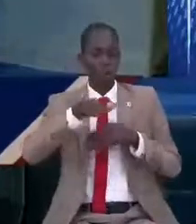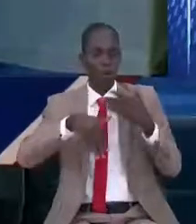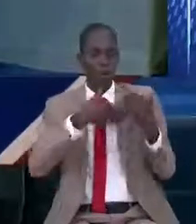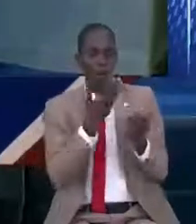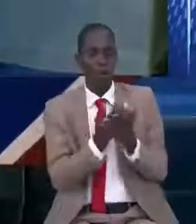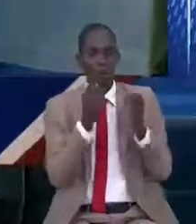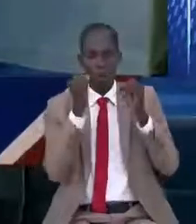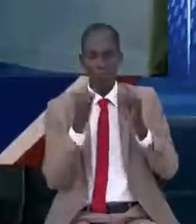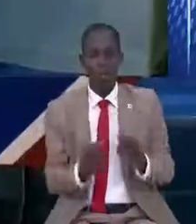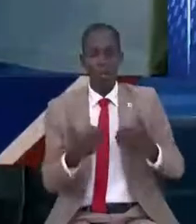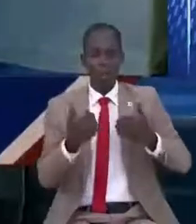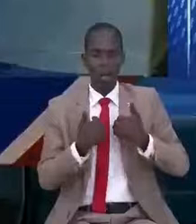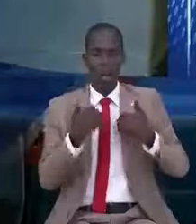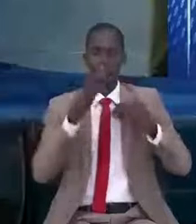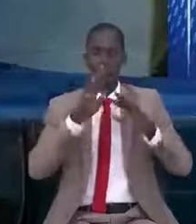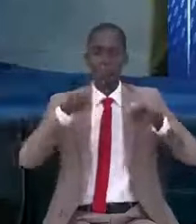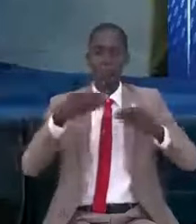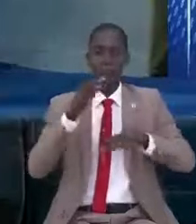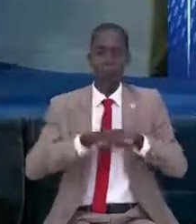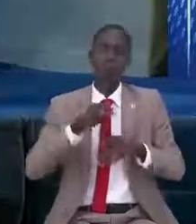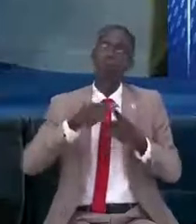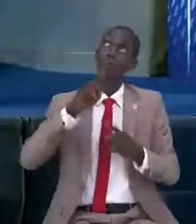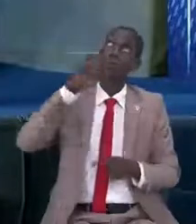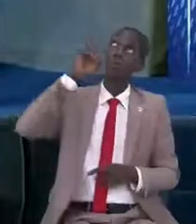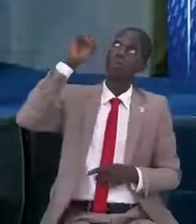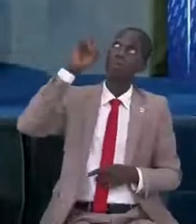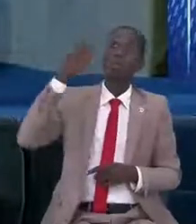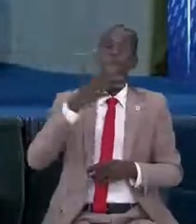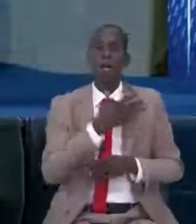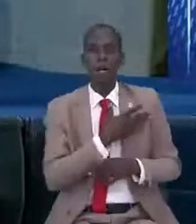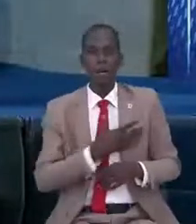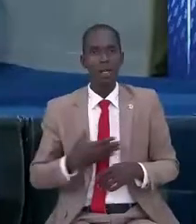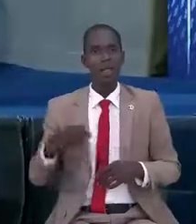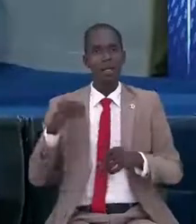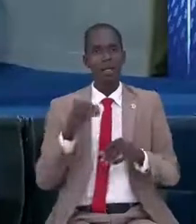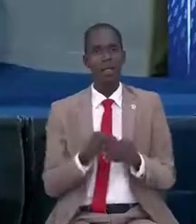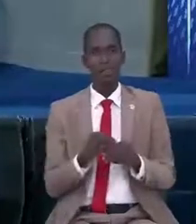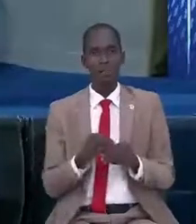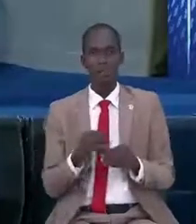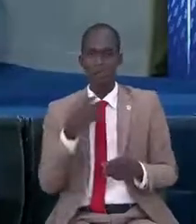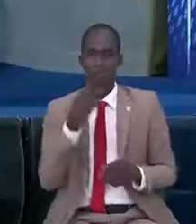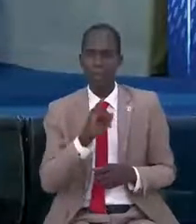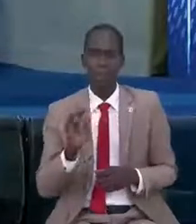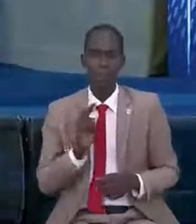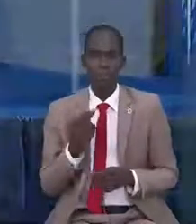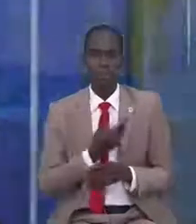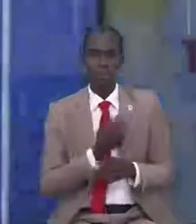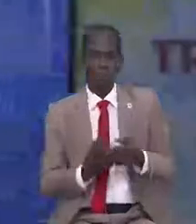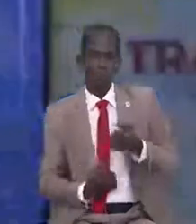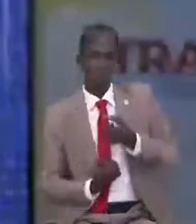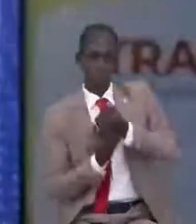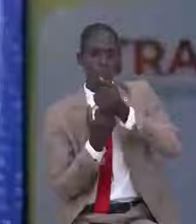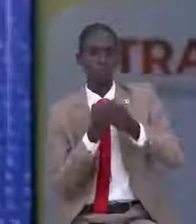Et tout pouvoir a été donné à Christ et maintenant il nous envoie, il nous soutient, il